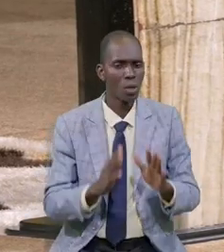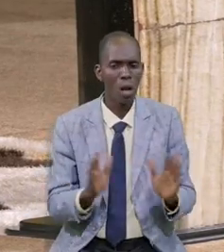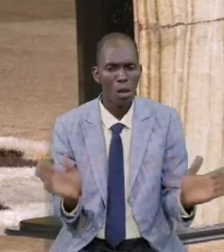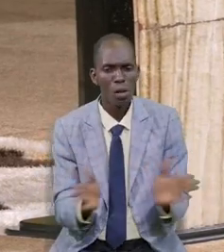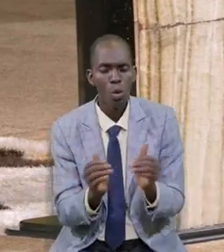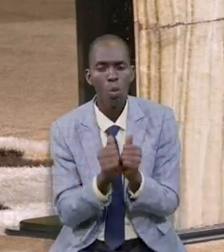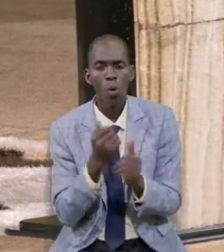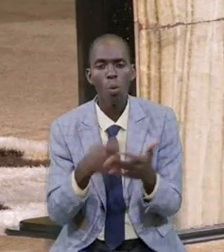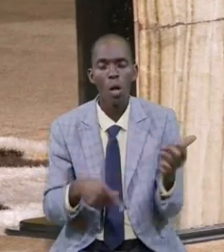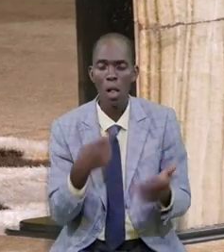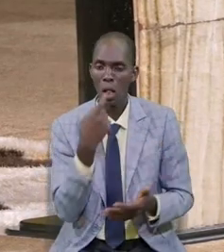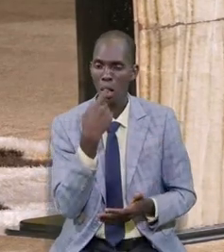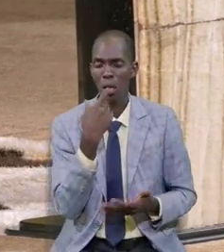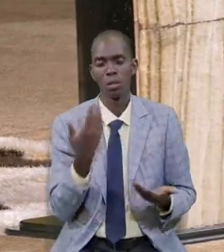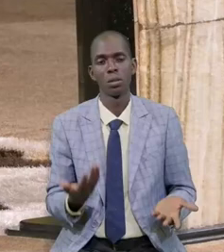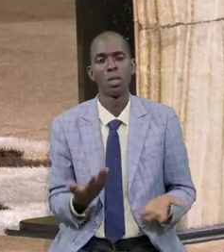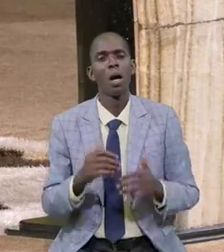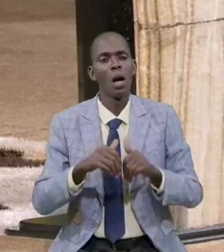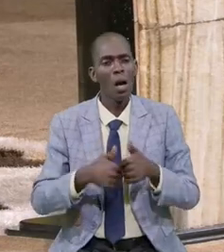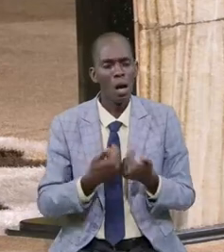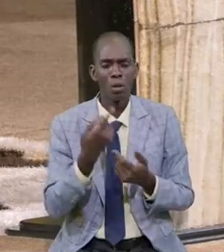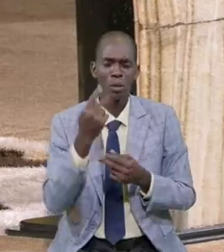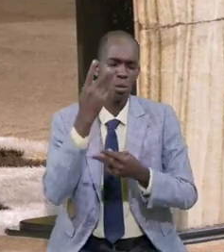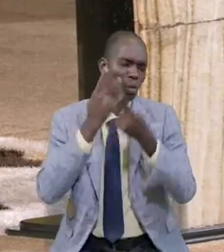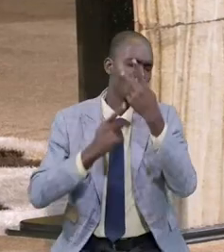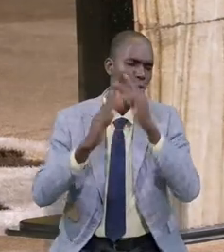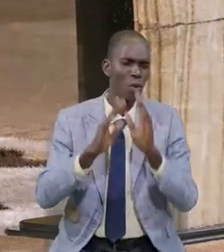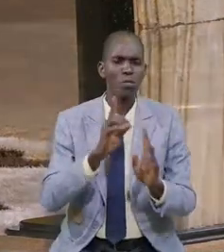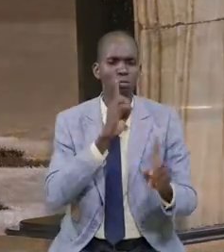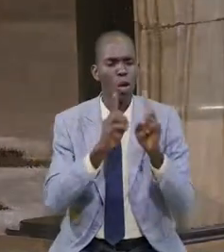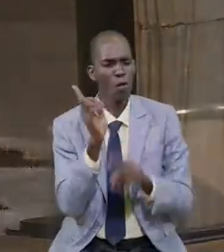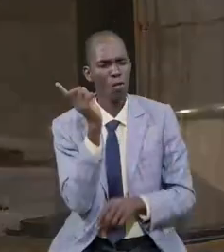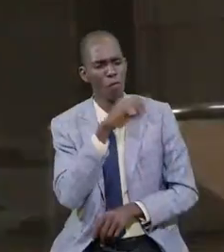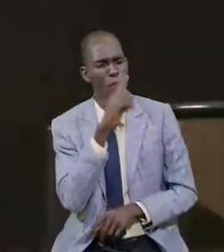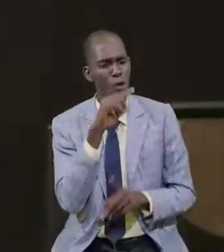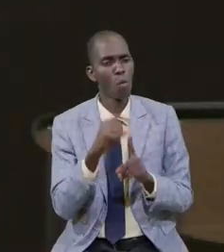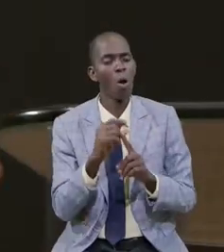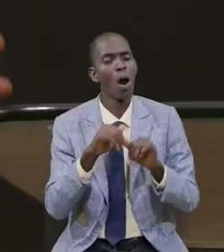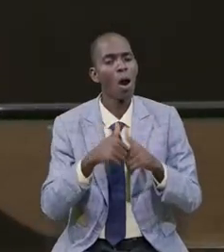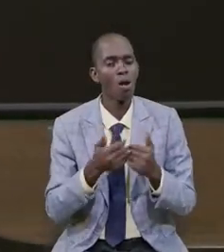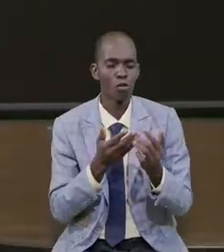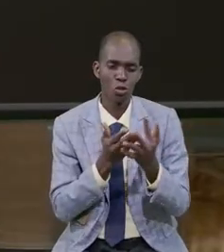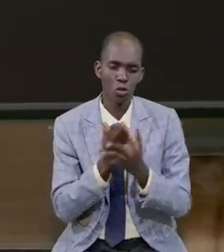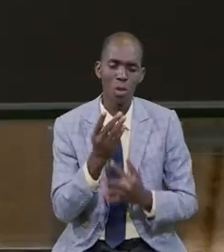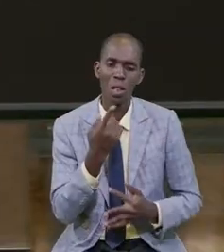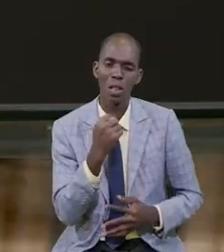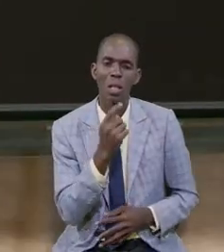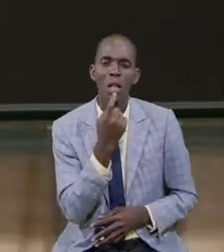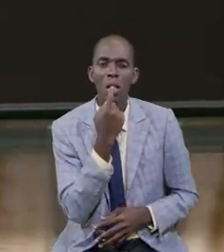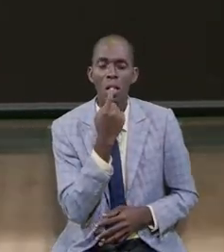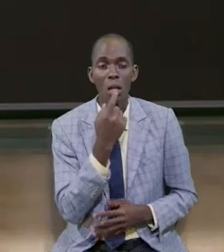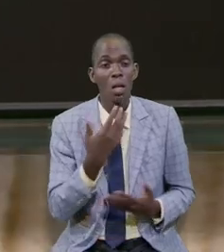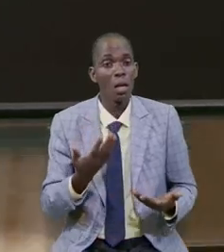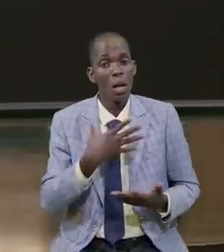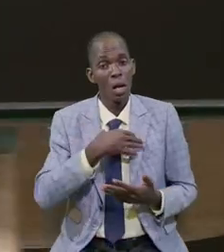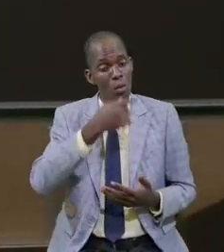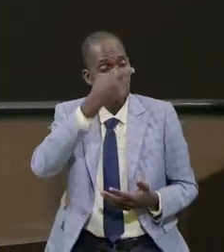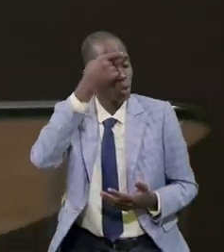Comment il encourage, c'est pas la langue. Comment il profère de fausses doctrines, c'est la langue. C'est à cause de